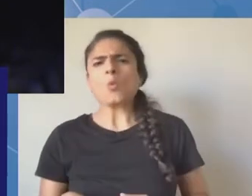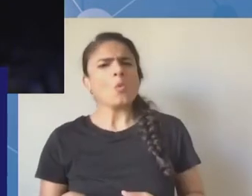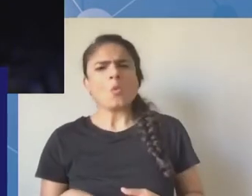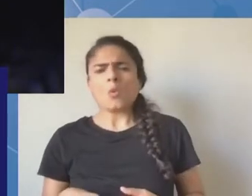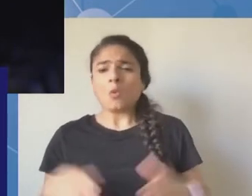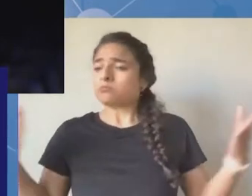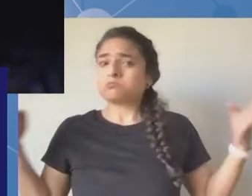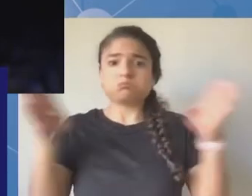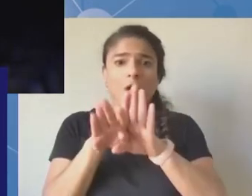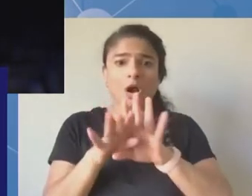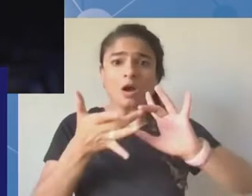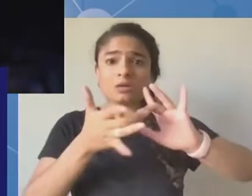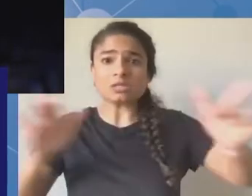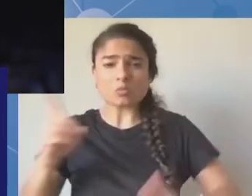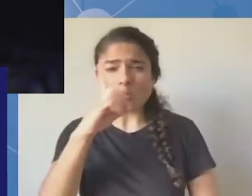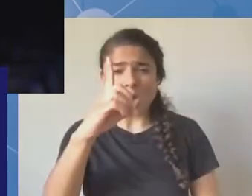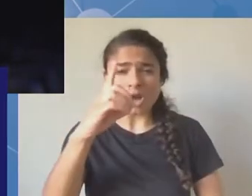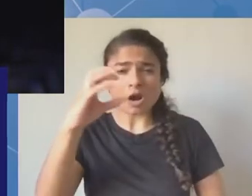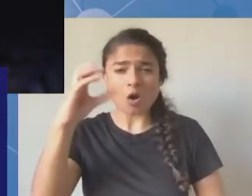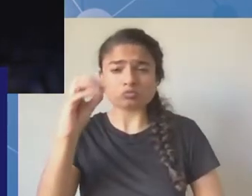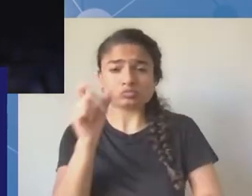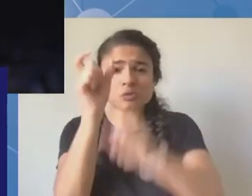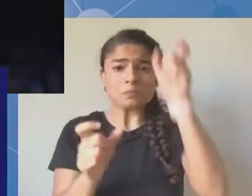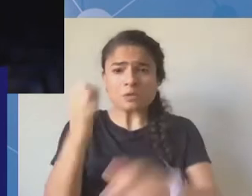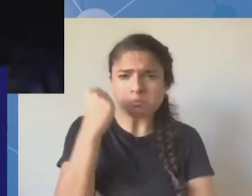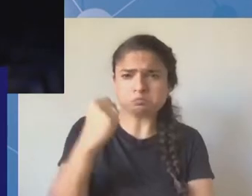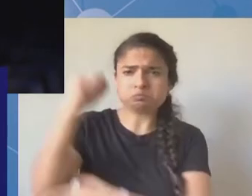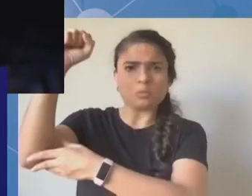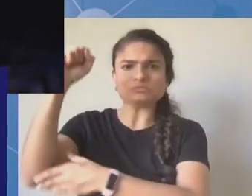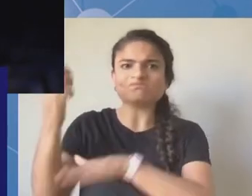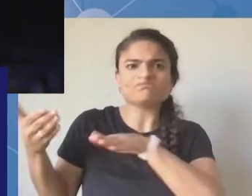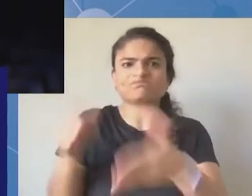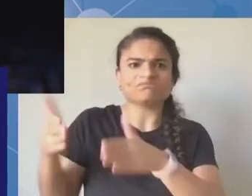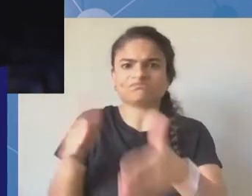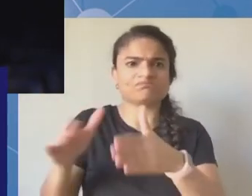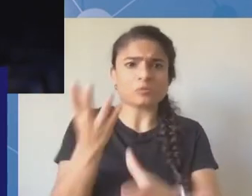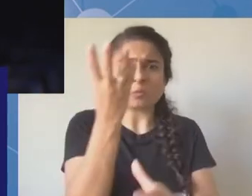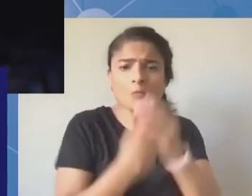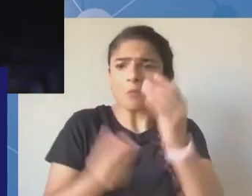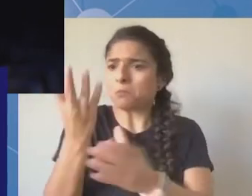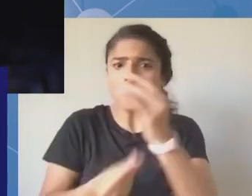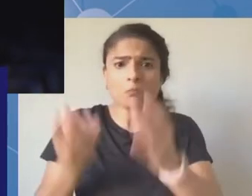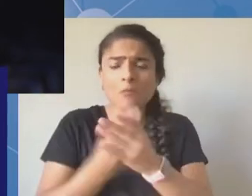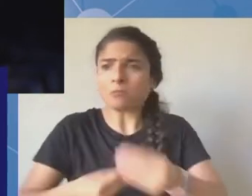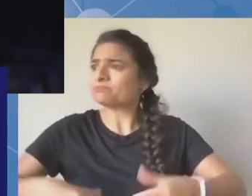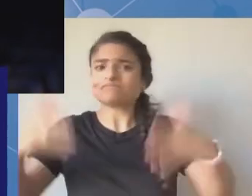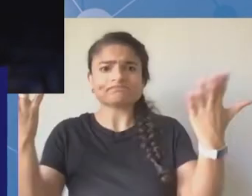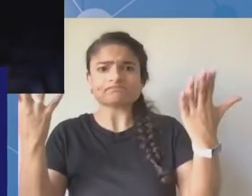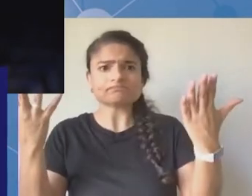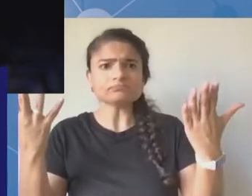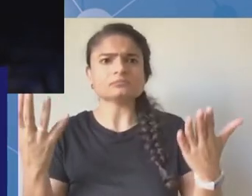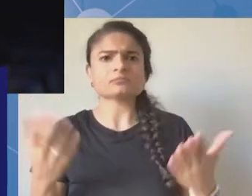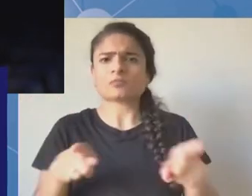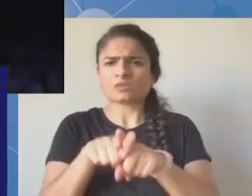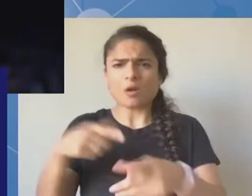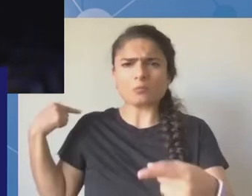وحصلت هناك كثير من الضحايا الذين سقطوا بعد هذا الانقلاب العسكري. لذلك